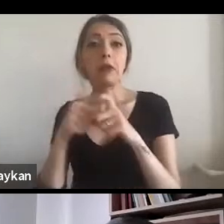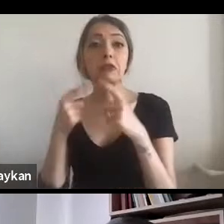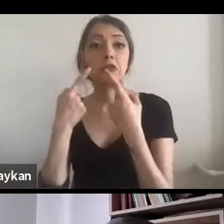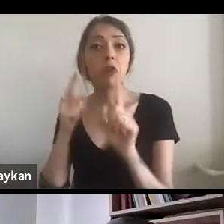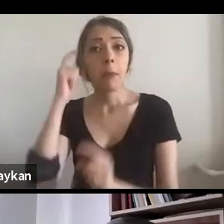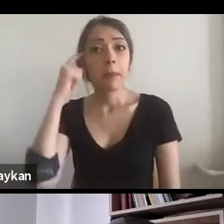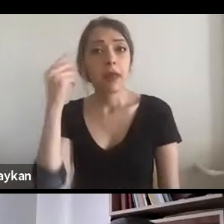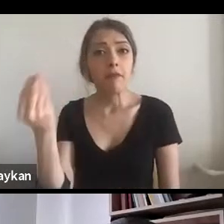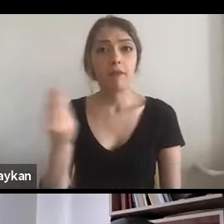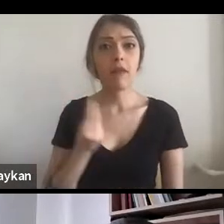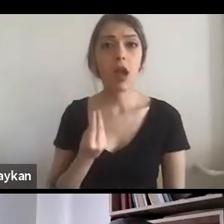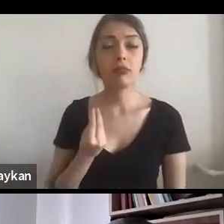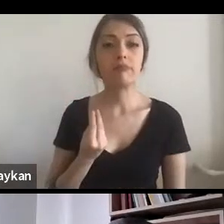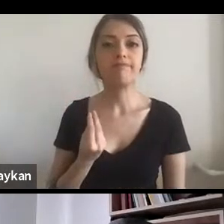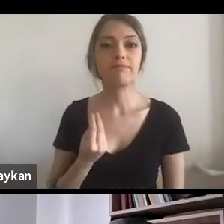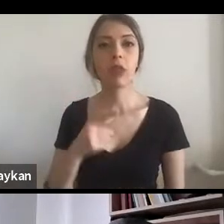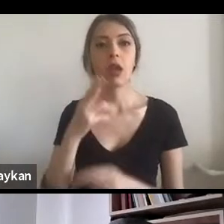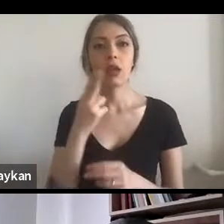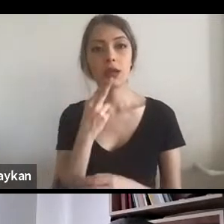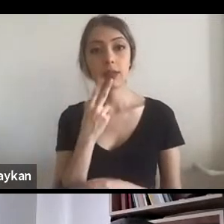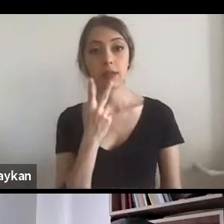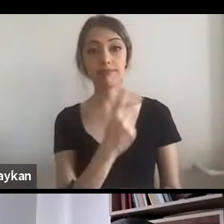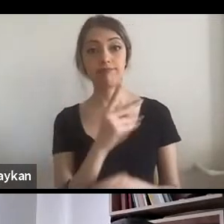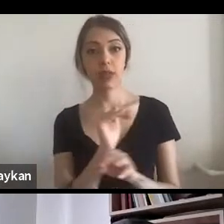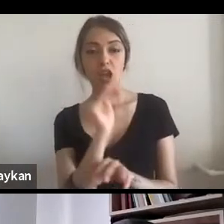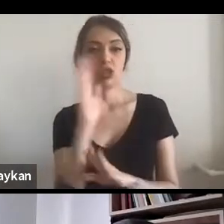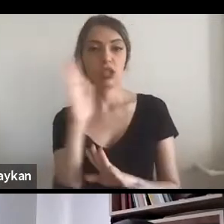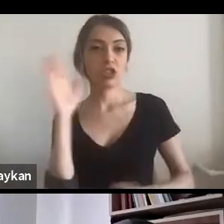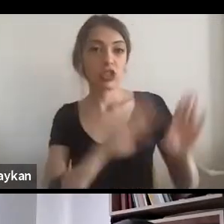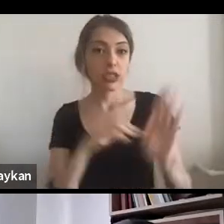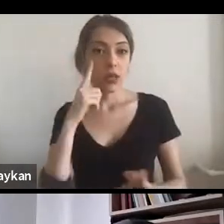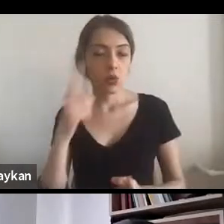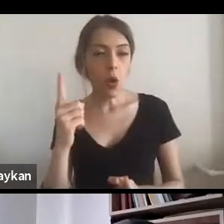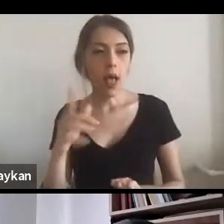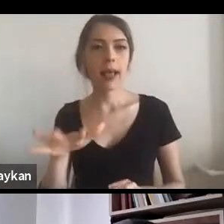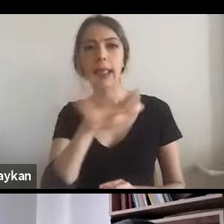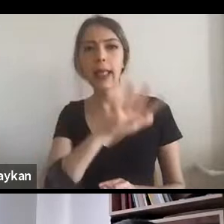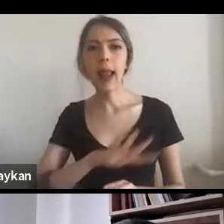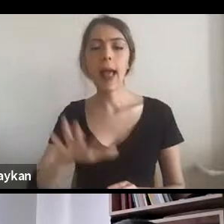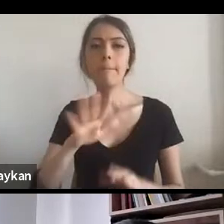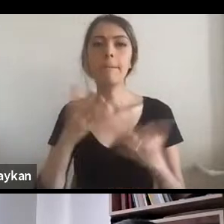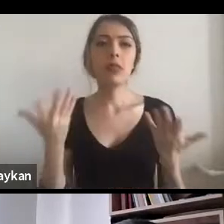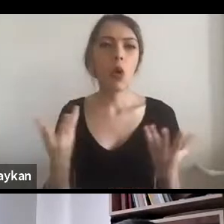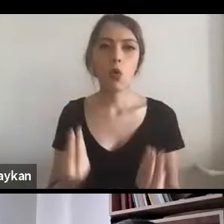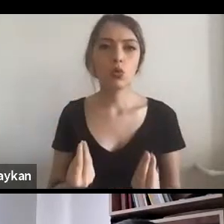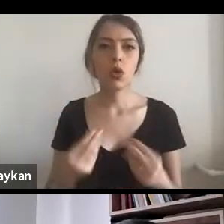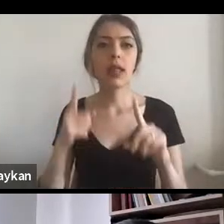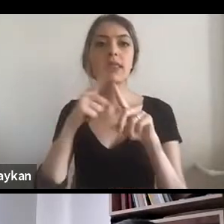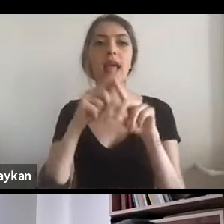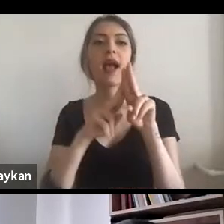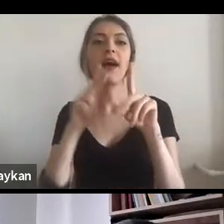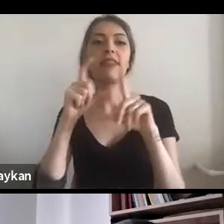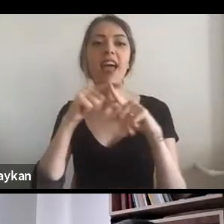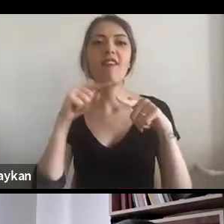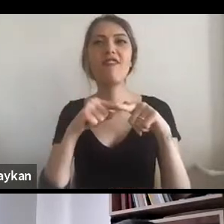Kadına yönelik şiddete dair genel bir durum değerlendirmesi yapıp işte TKDF'nin logosunu koyup göndereceğimiz bir rapordan